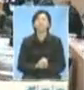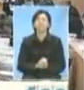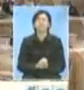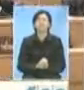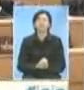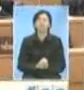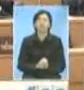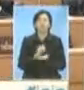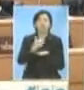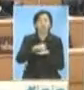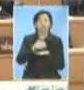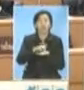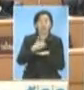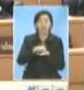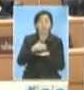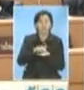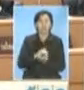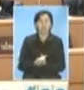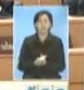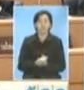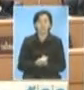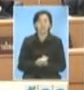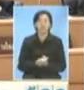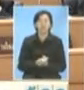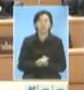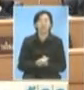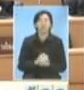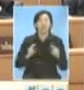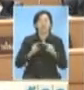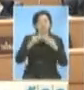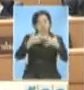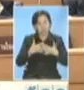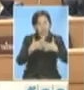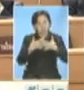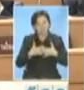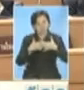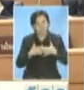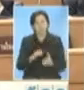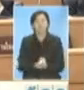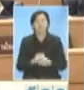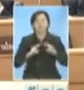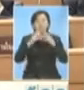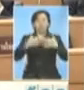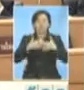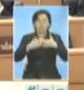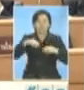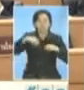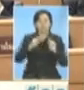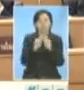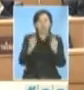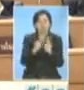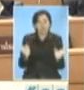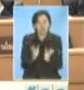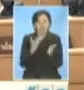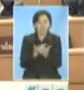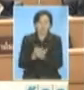ผมขออนุญาตท่านประธานไล่ลงไปที่กระทรวงอุตสาหกรรมในส่วนของสำนักงานคณะกรรมการส่งเสริม